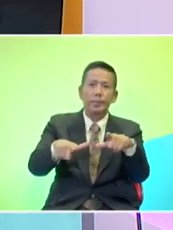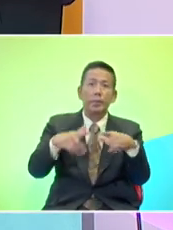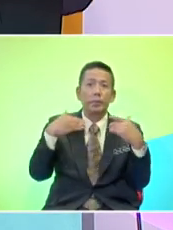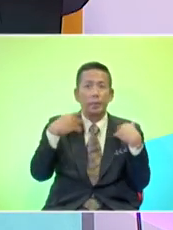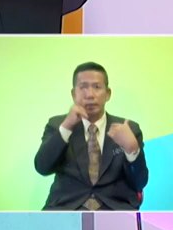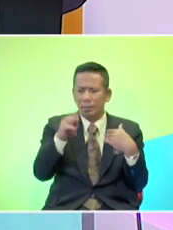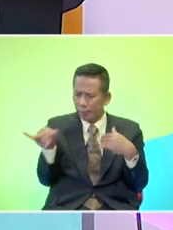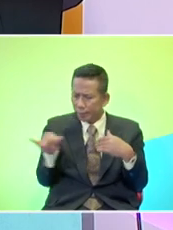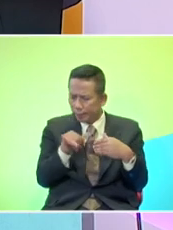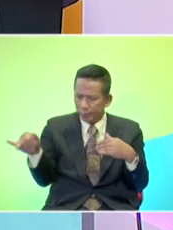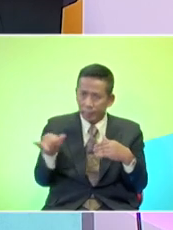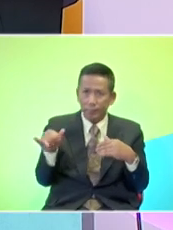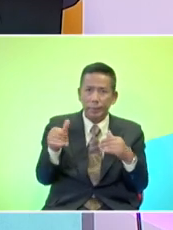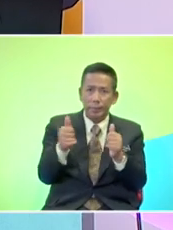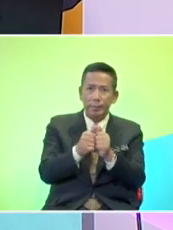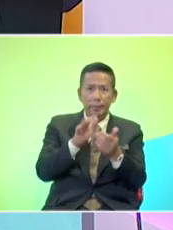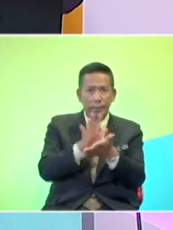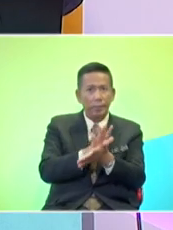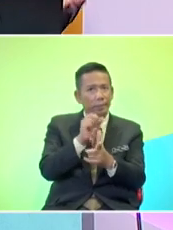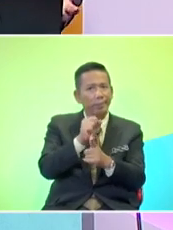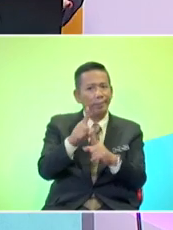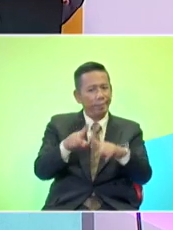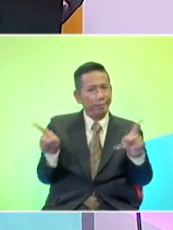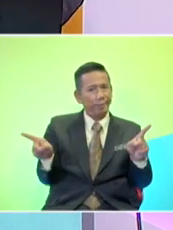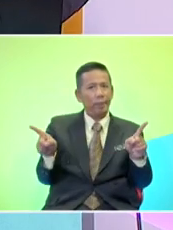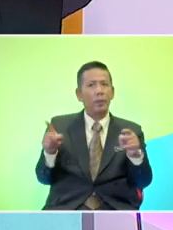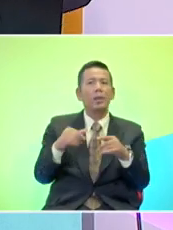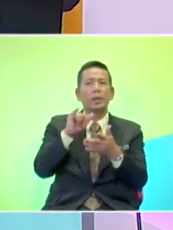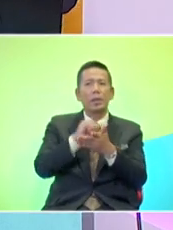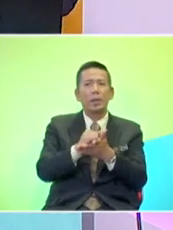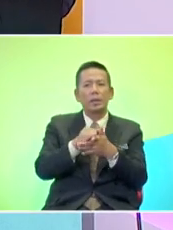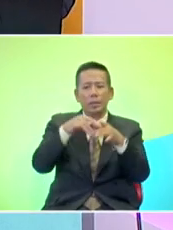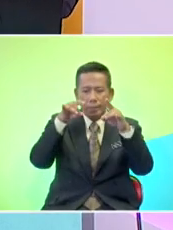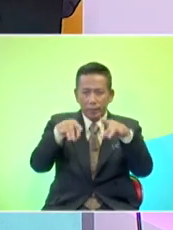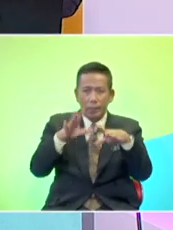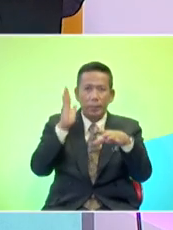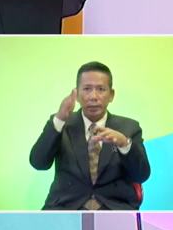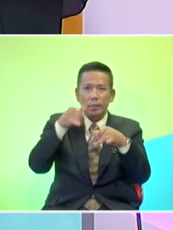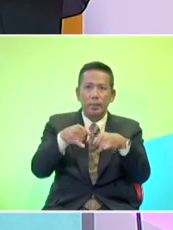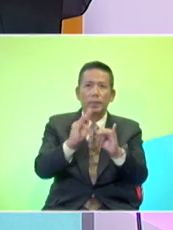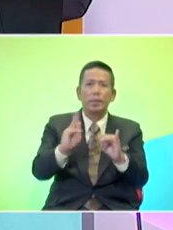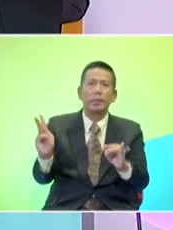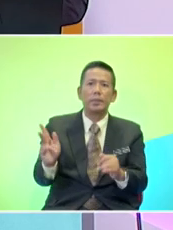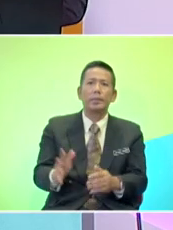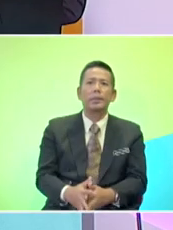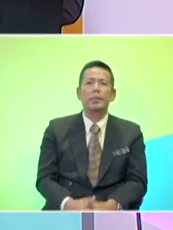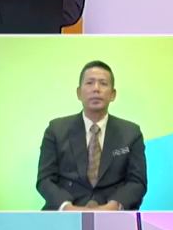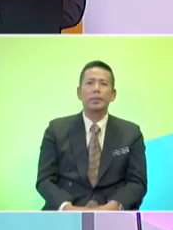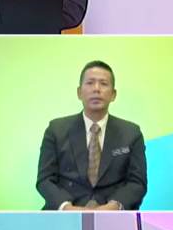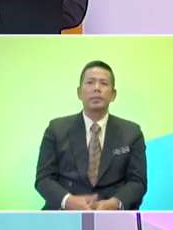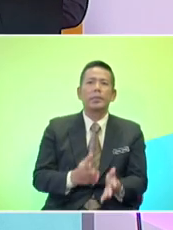sama dengan motif yang memiliki lukis atau kita ataupun taksiran yang akan dijalankan Oke